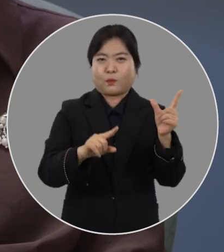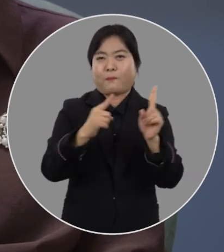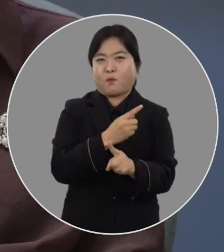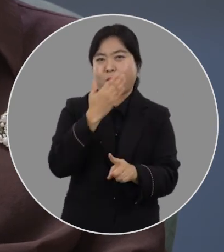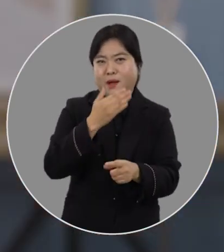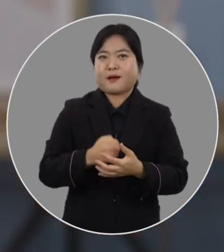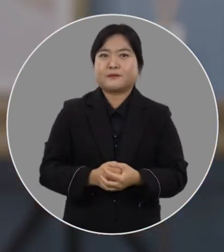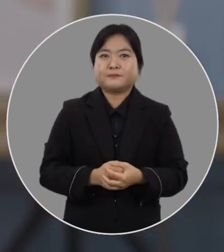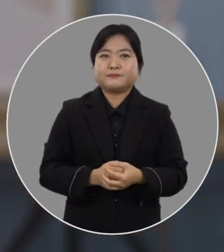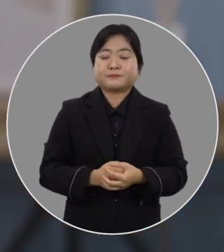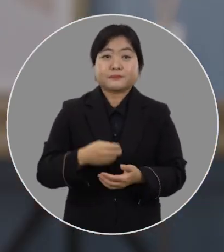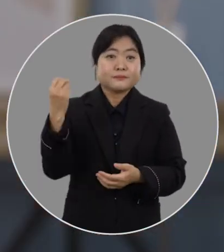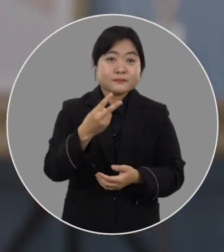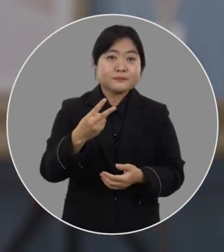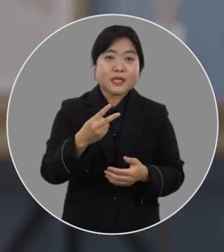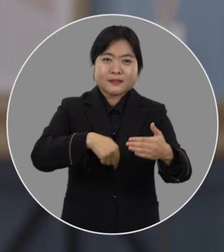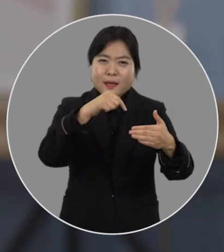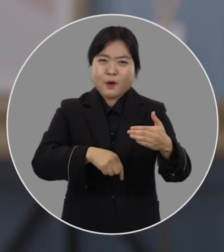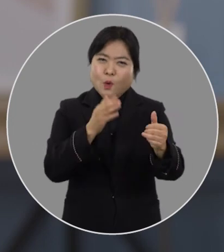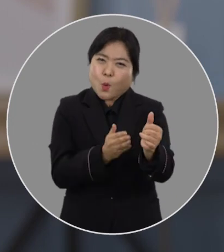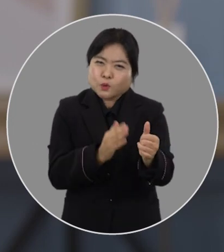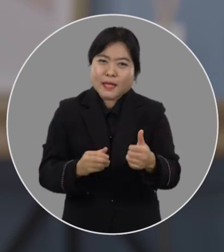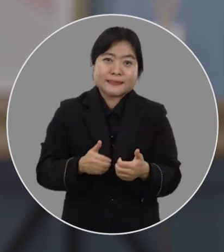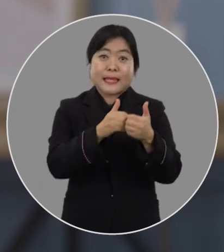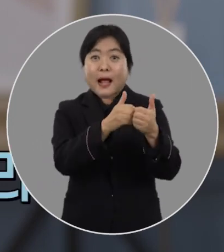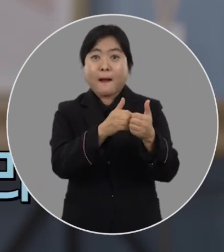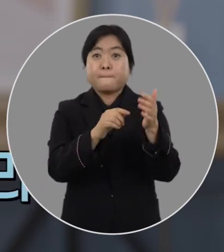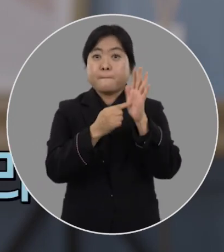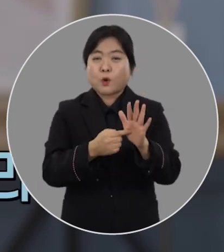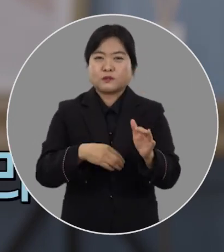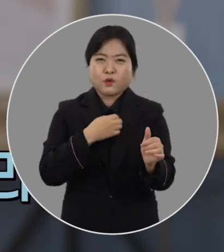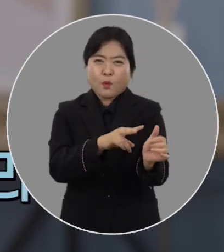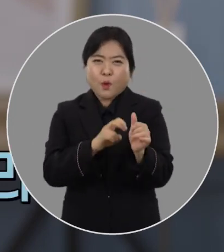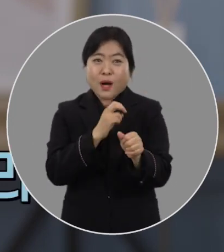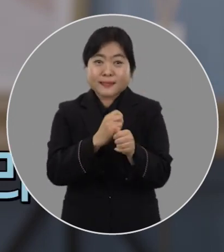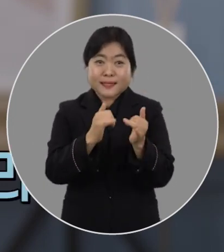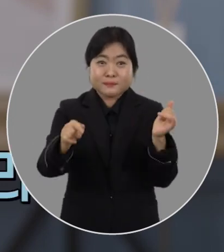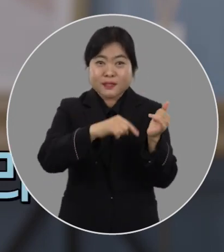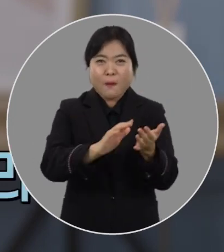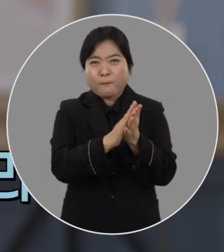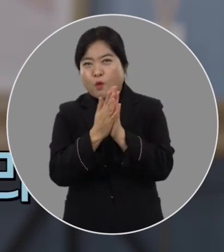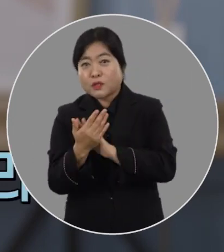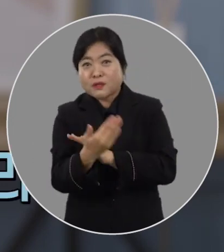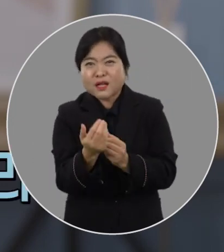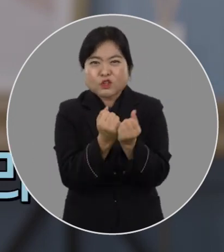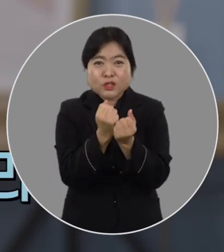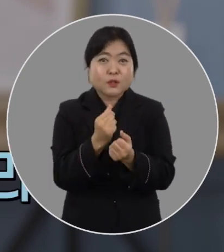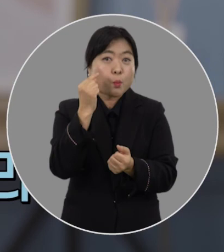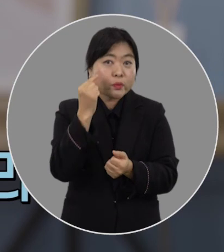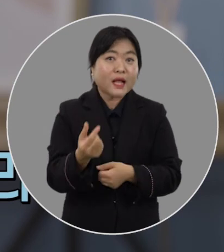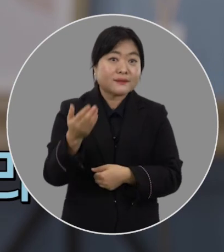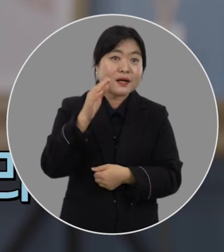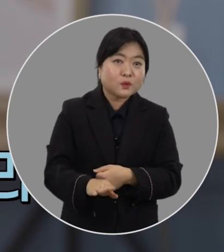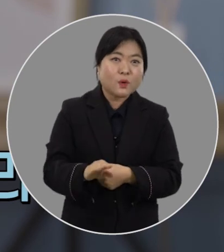겁니다. 또한 내면에 호소하는 대항 표현은 혐오 표현을 하는 사람을 변화시키거나 설득하지